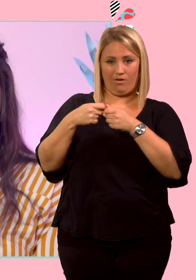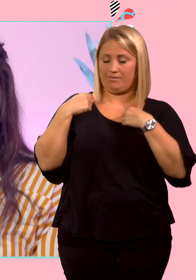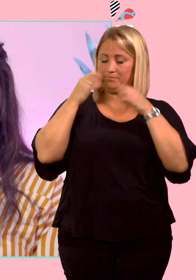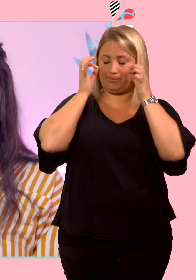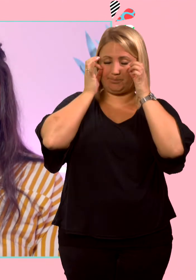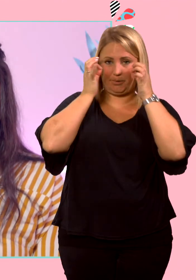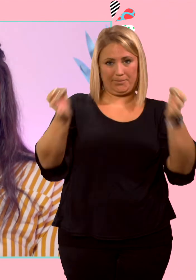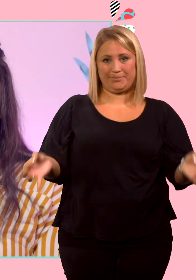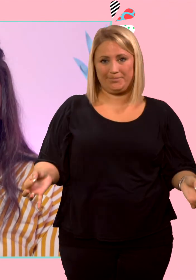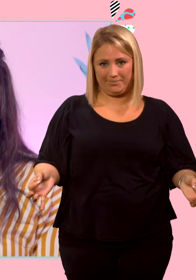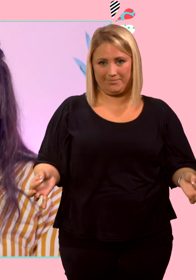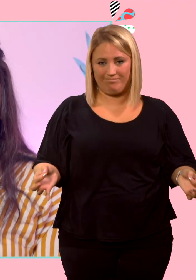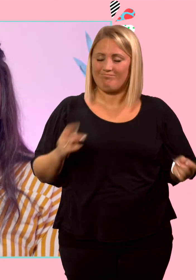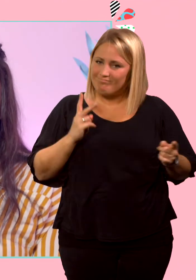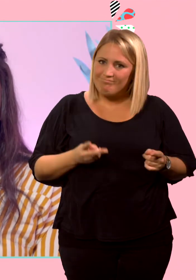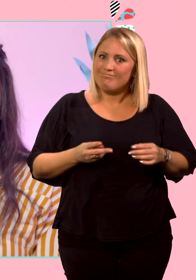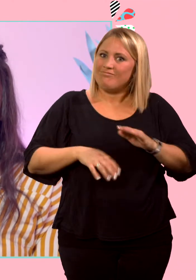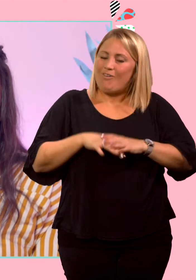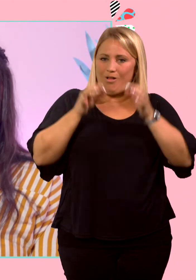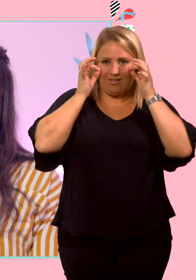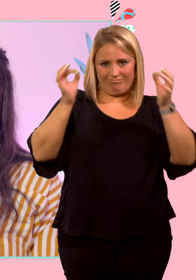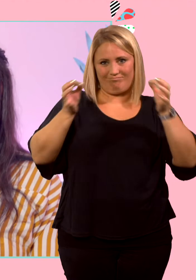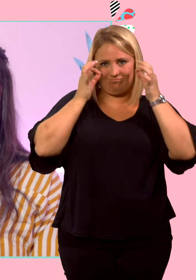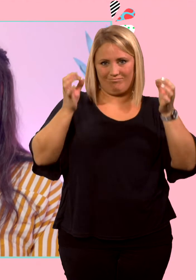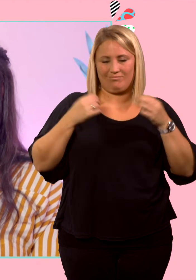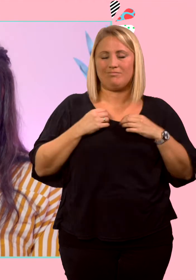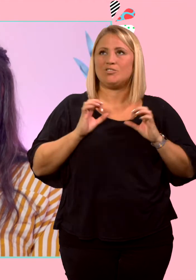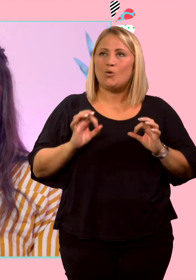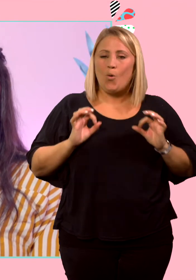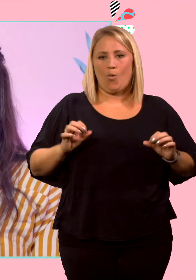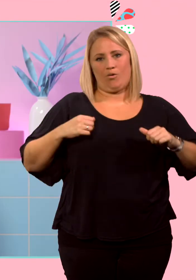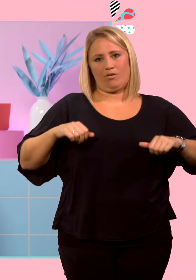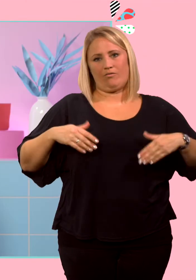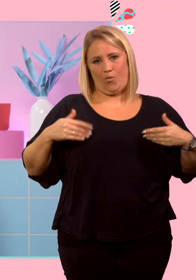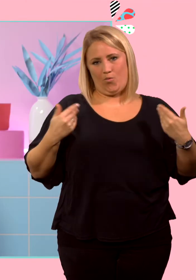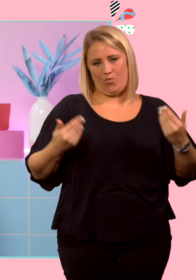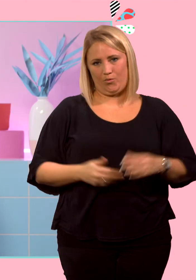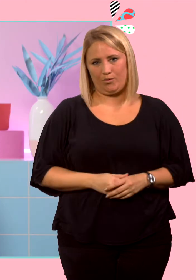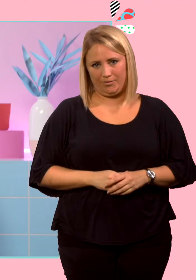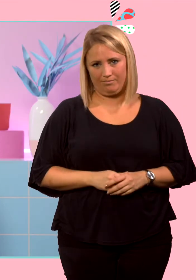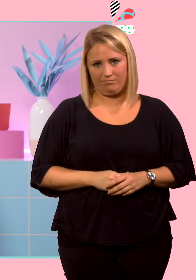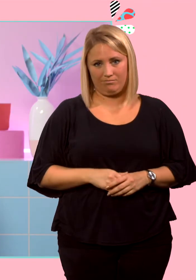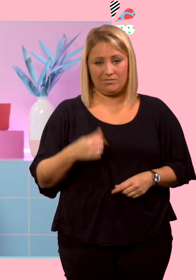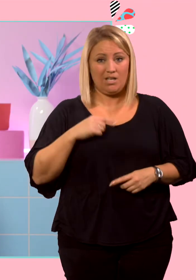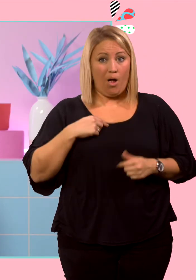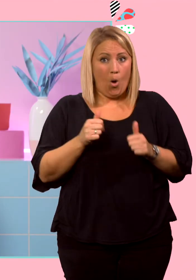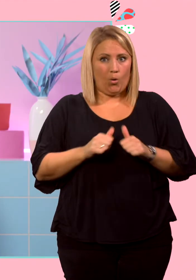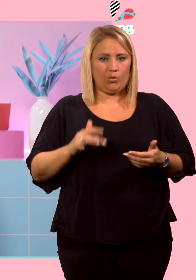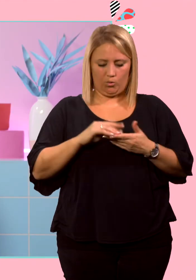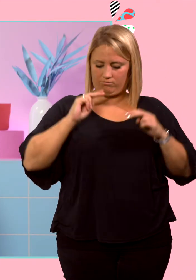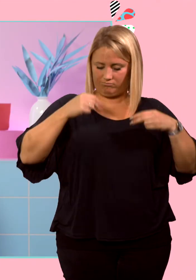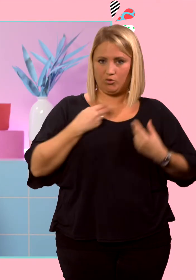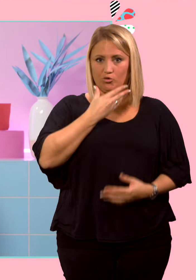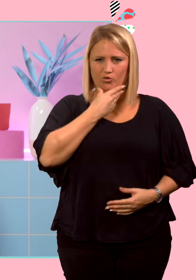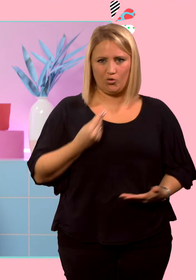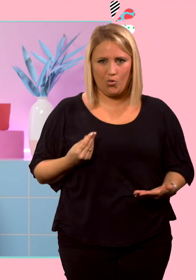habe zu weinen. Ich habe richtig doll geweint und habe gesagt, ich bin so glücklich. Also ich war sehr, sehr glücklich, weil es schön aussah,